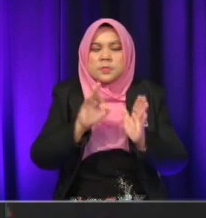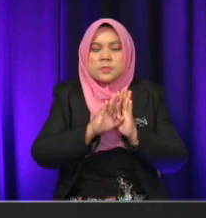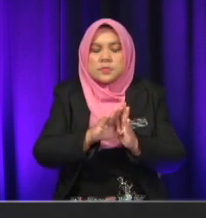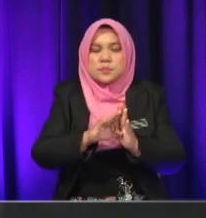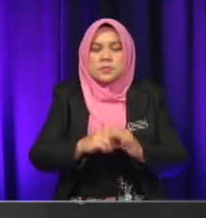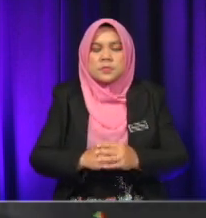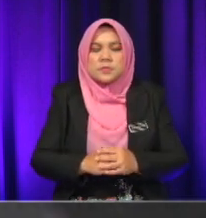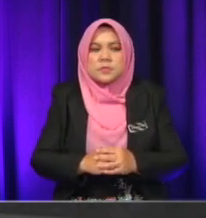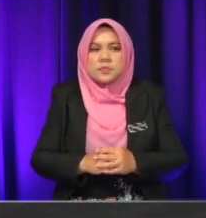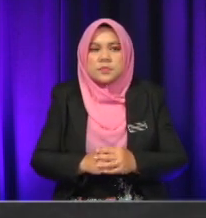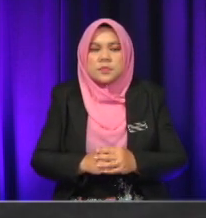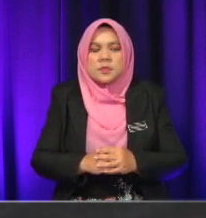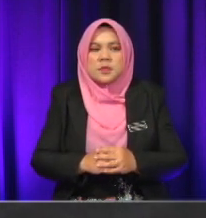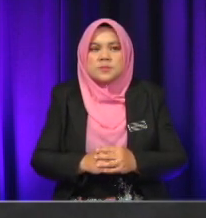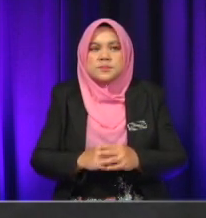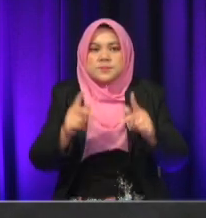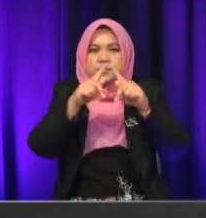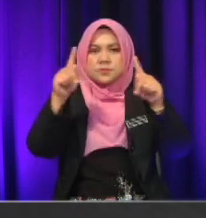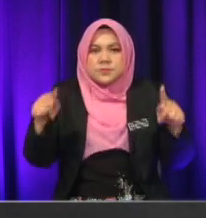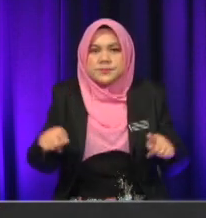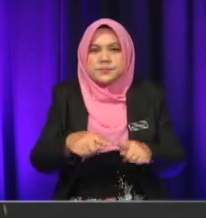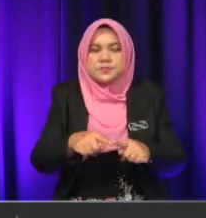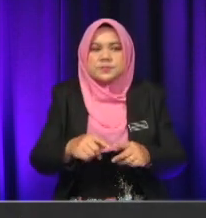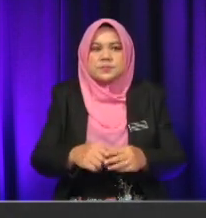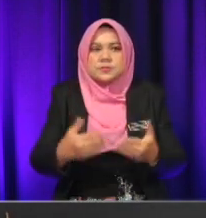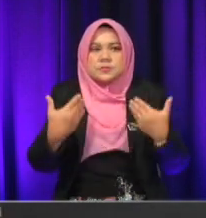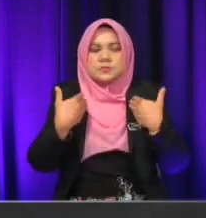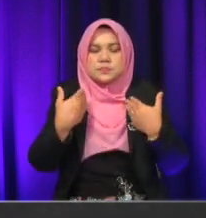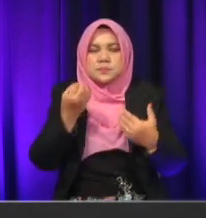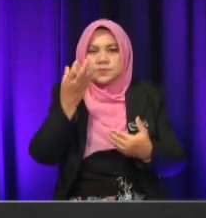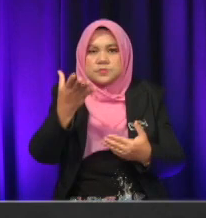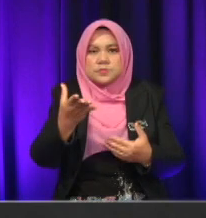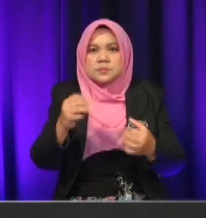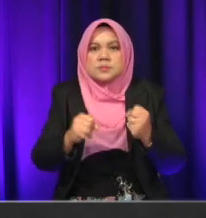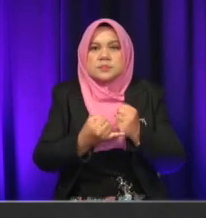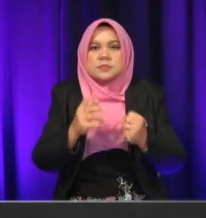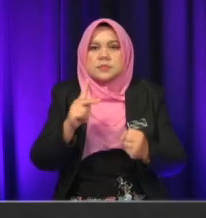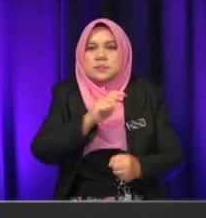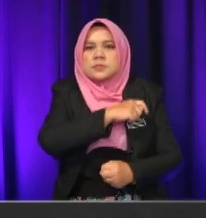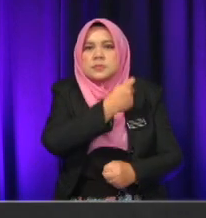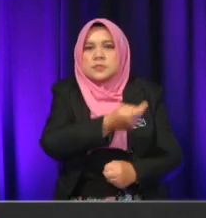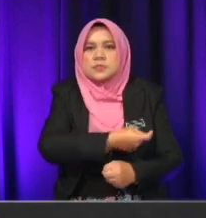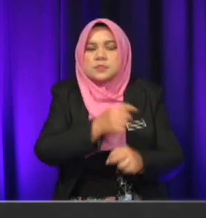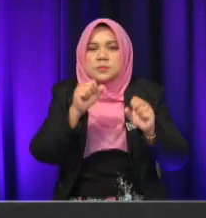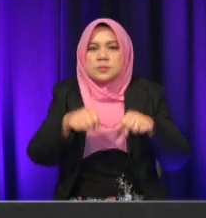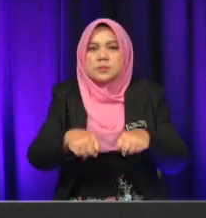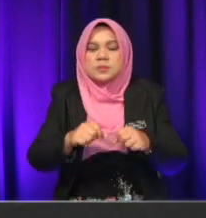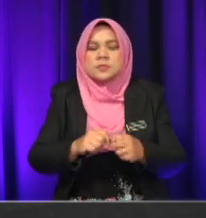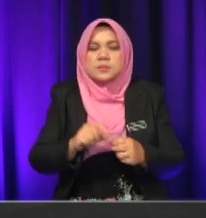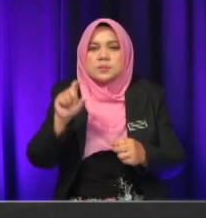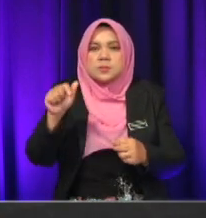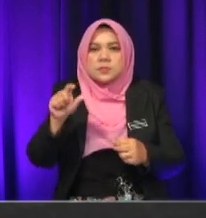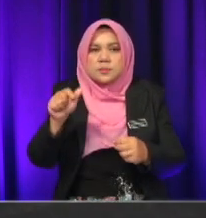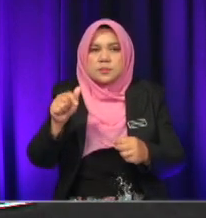di brosyur atau poster cikgu, dia ada sebutkan menjimatkan tenaga, boleh dilaraskan dan